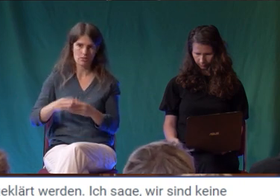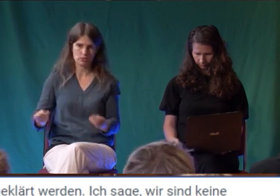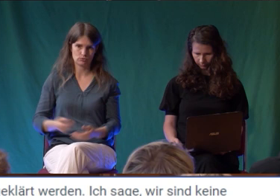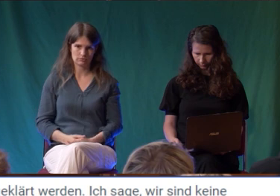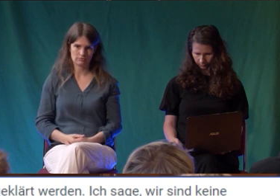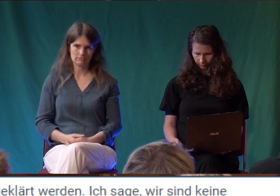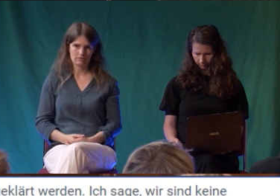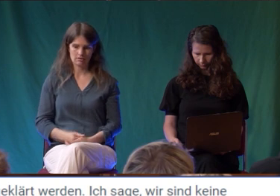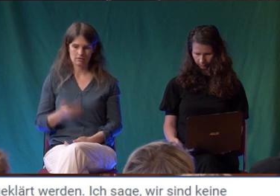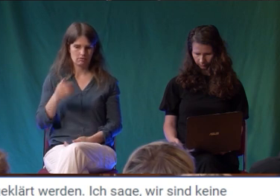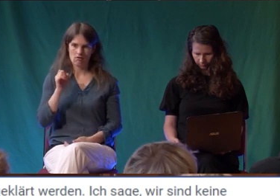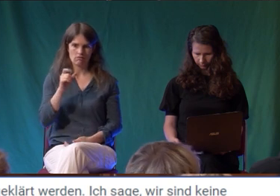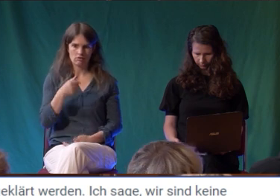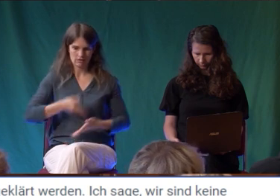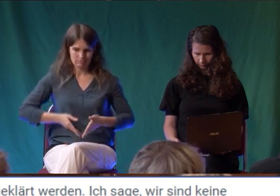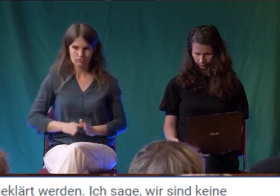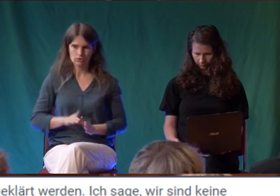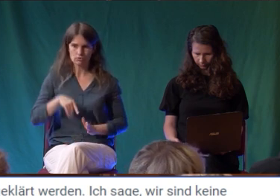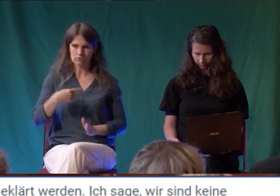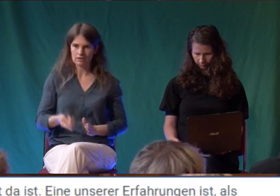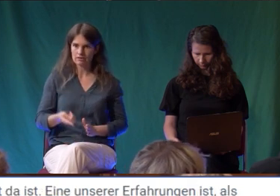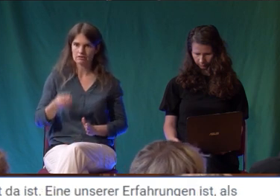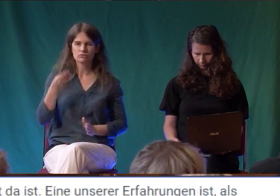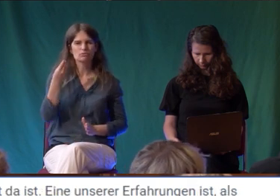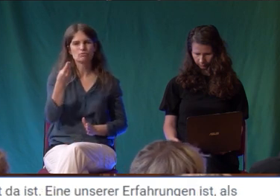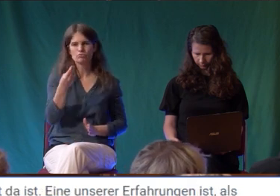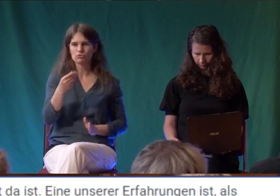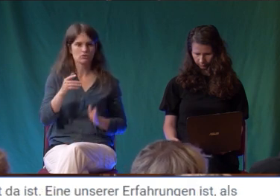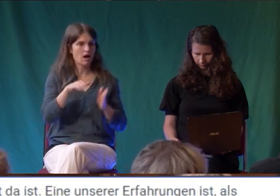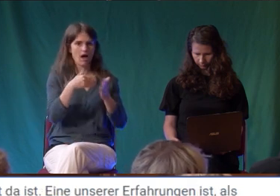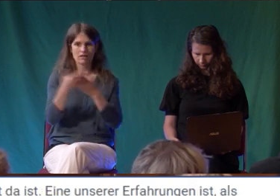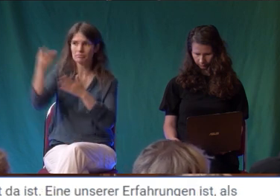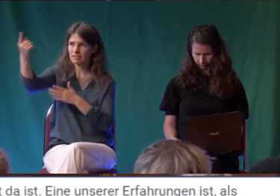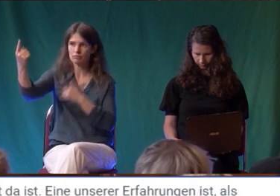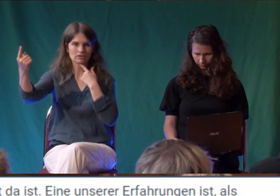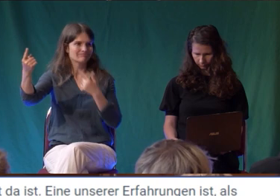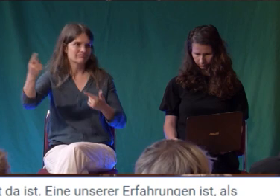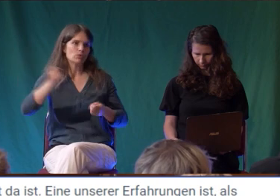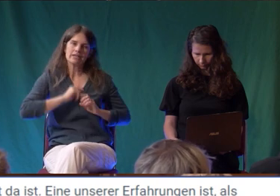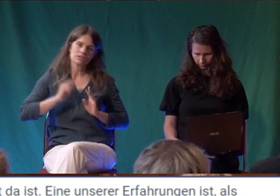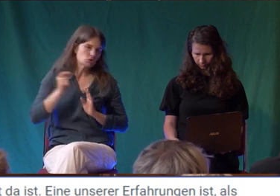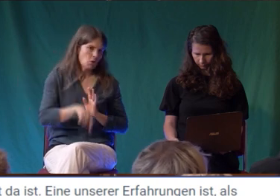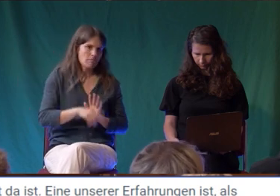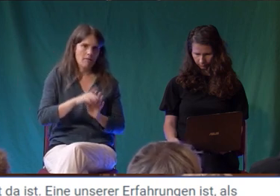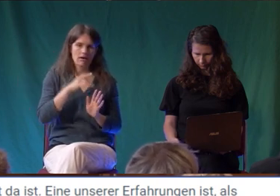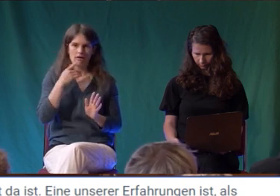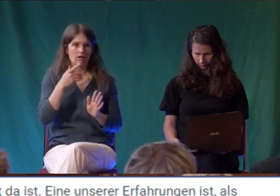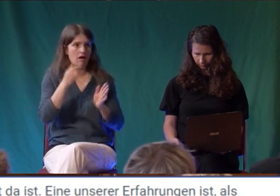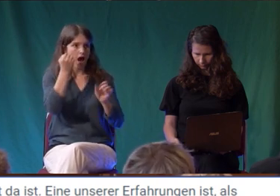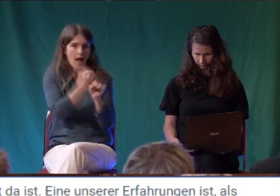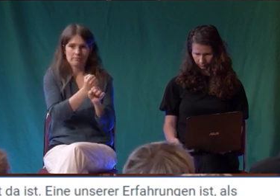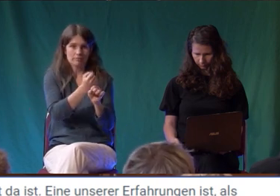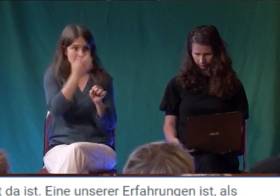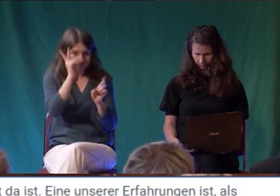nach der Geburt die Assistenz vor leisten müssen vielleicht eine mündliche Zusage haben ja das Amt